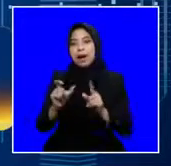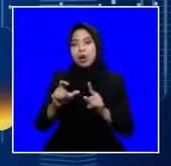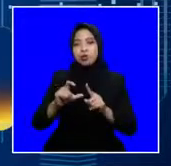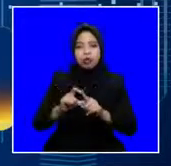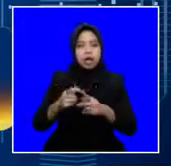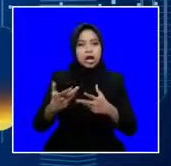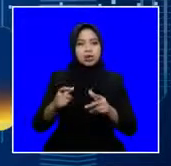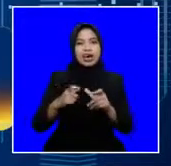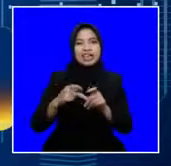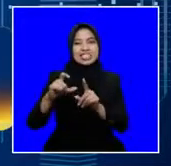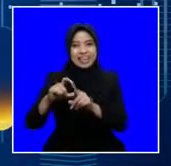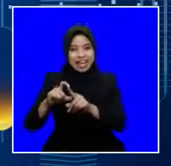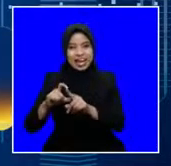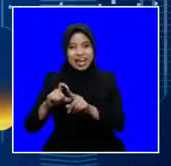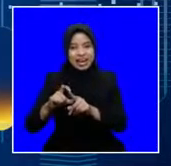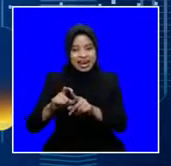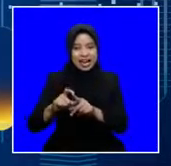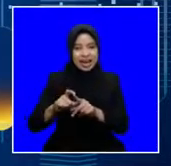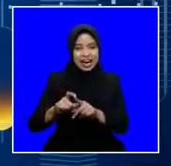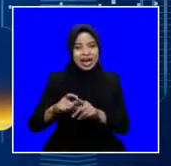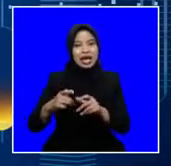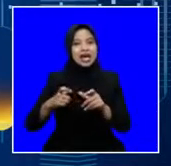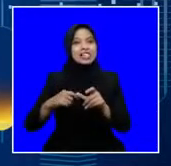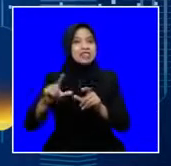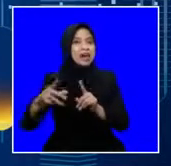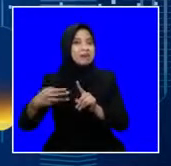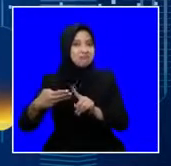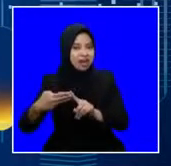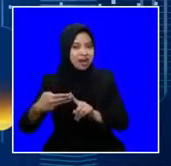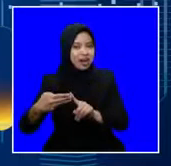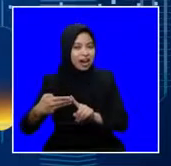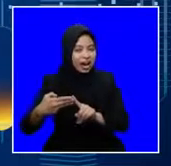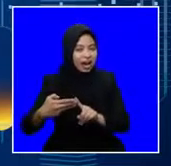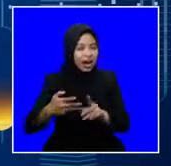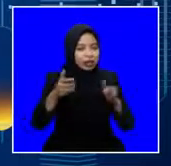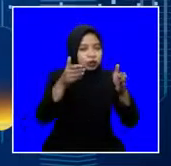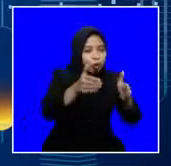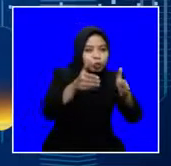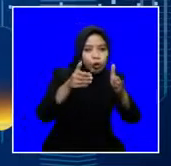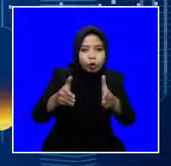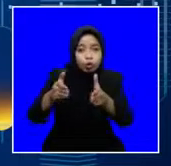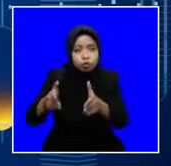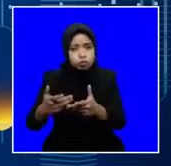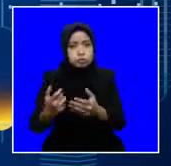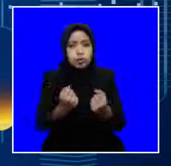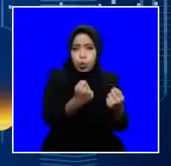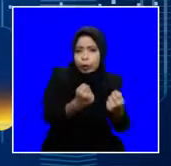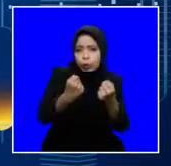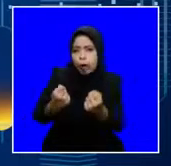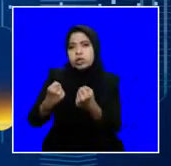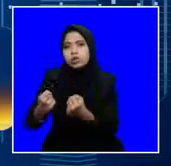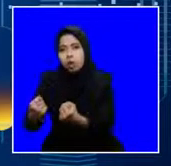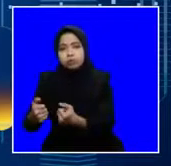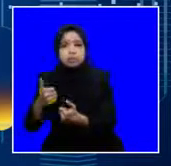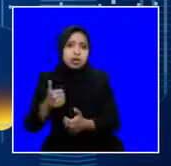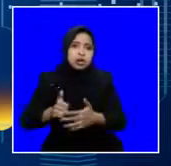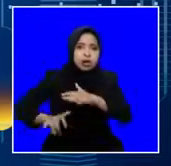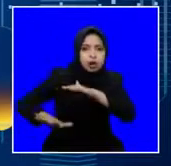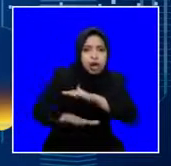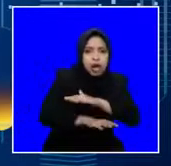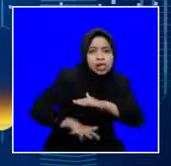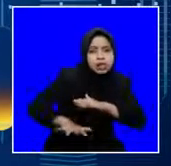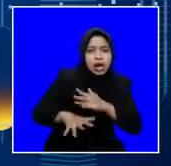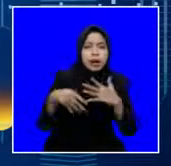pendidikan dasar, pendidikan berkebutuhan khusus itu juga merupakan bidang-bidang yang sangat perlu penguatan dan merupakan fondasi ya untuk dalam